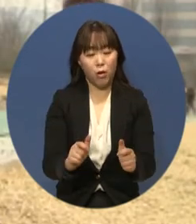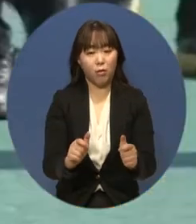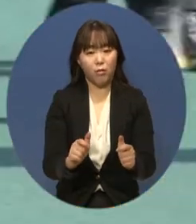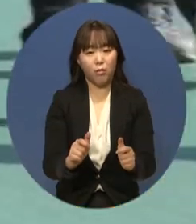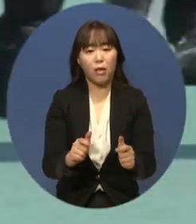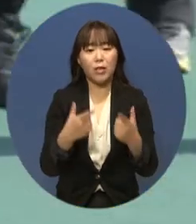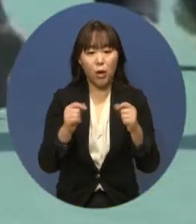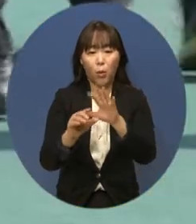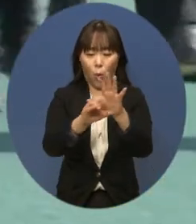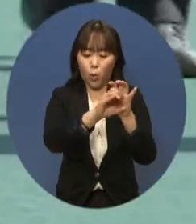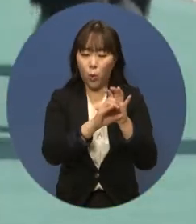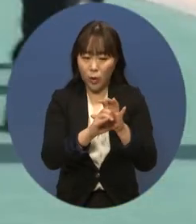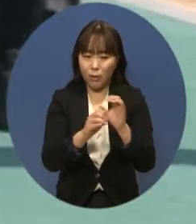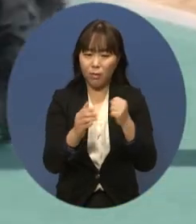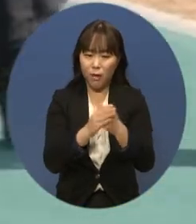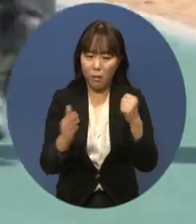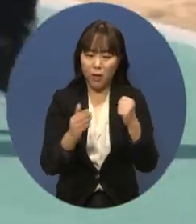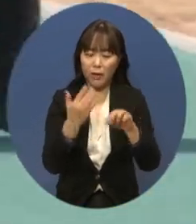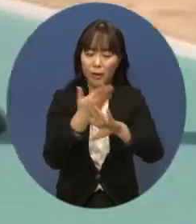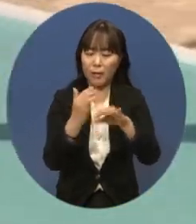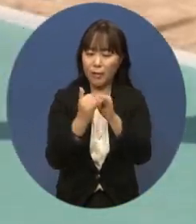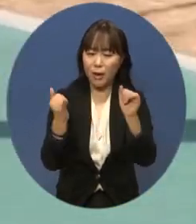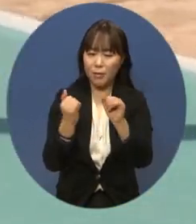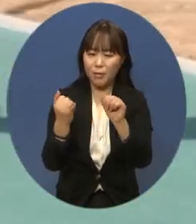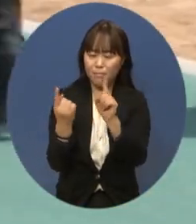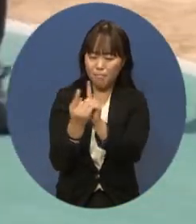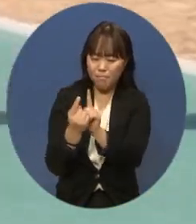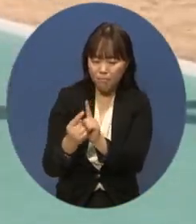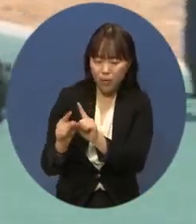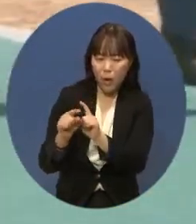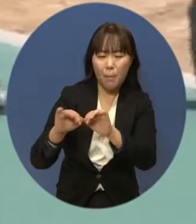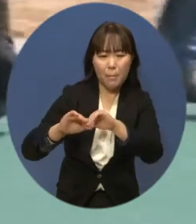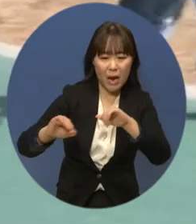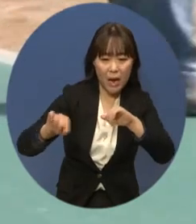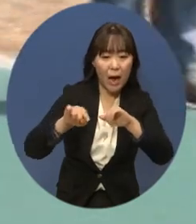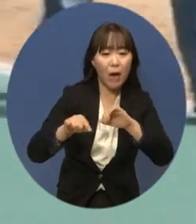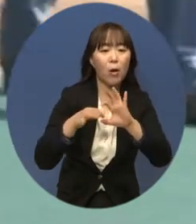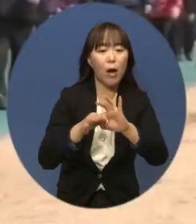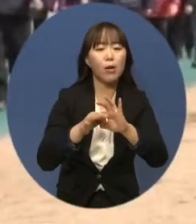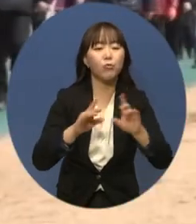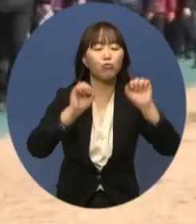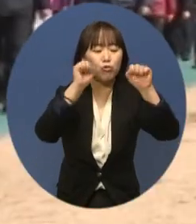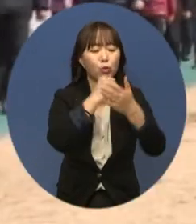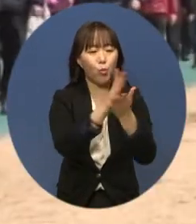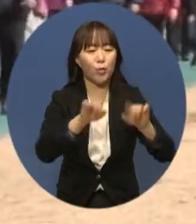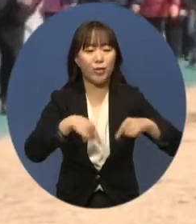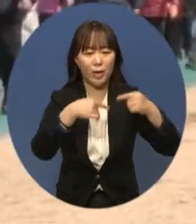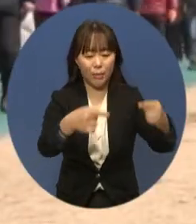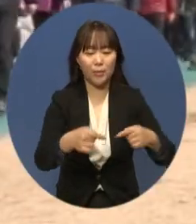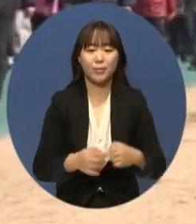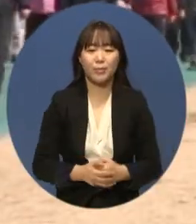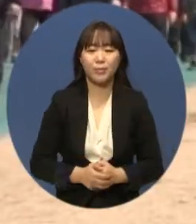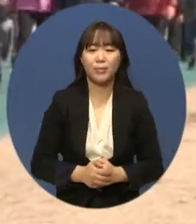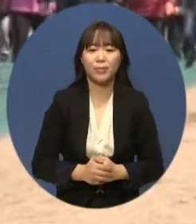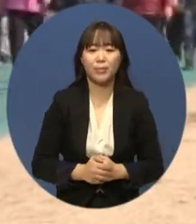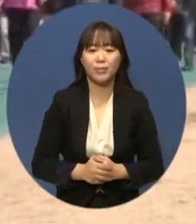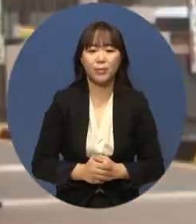코로나 1 그로 인해 되도록 타인과의 접촉을 피할 수 있는 운동 종목에 참여했다는 분석입니다